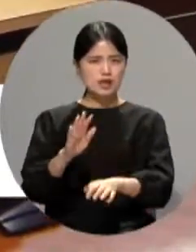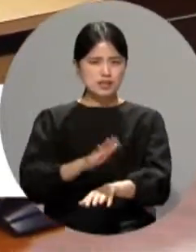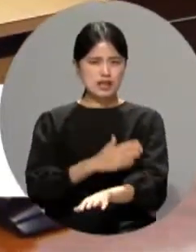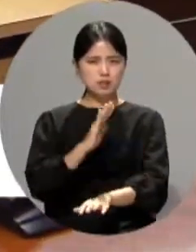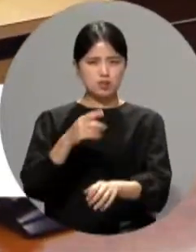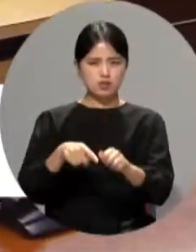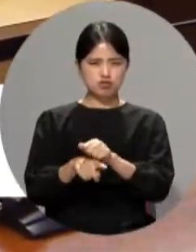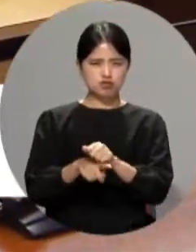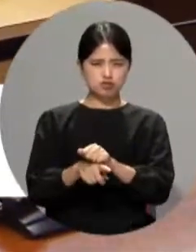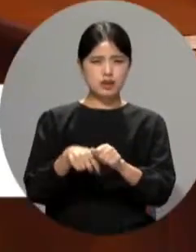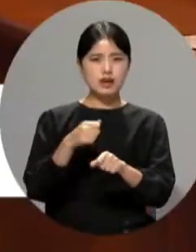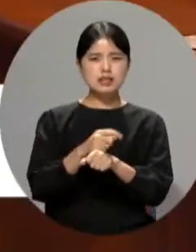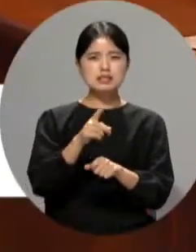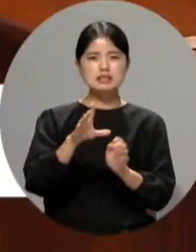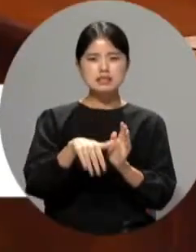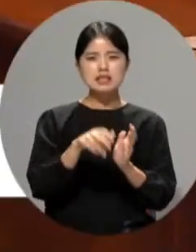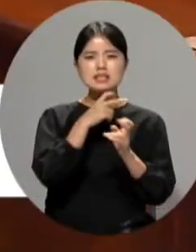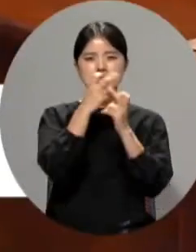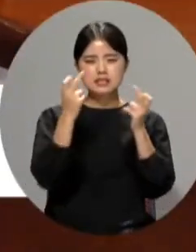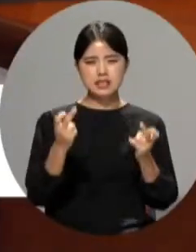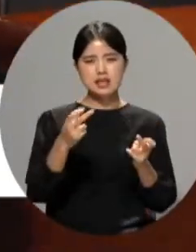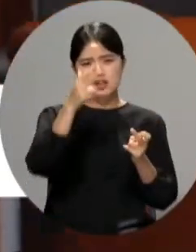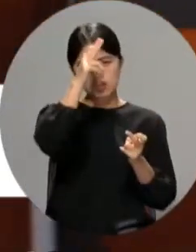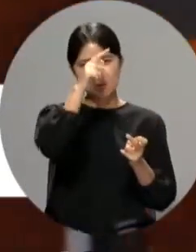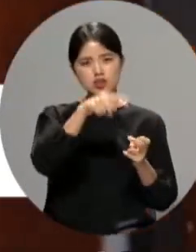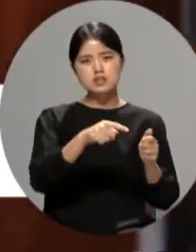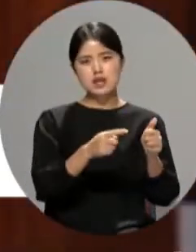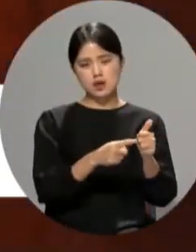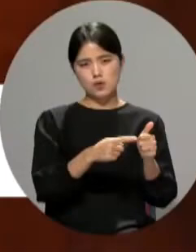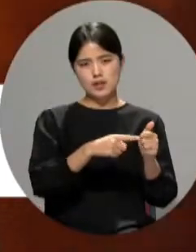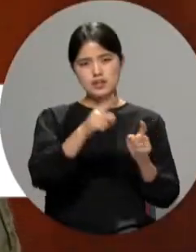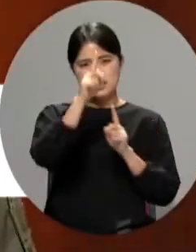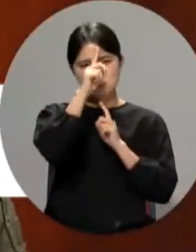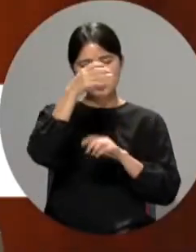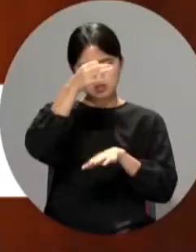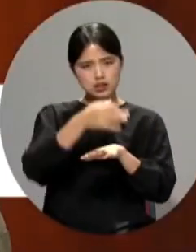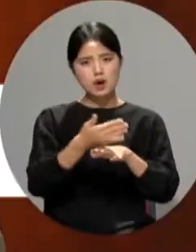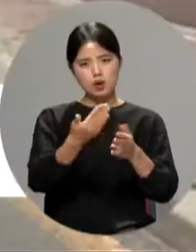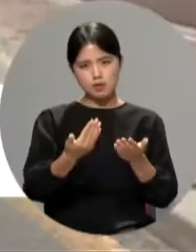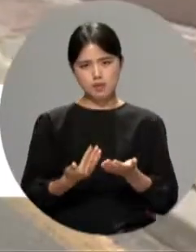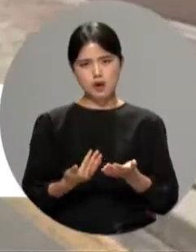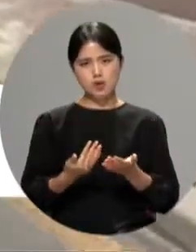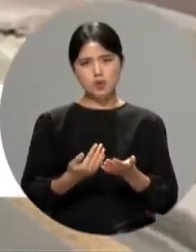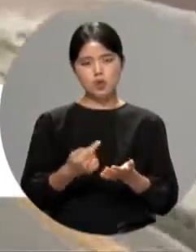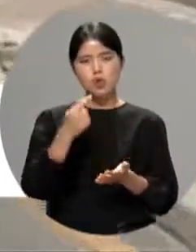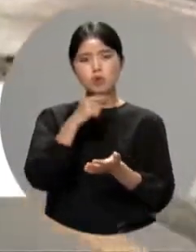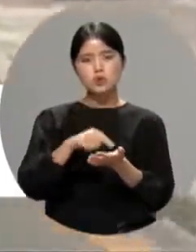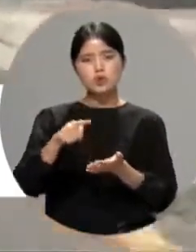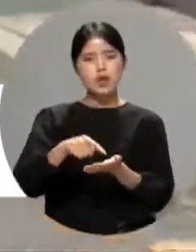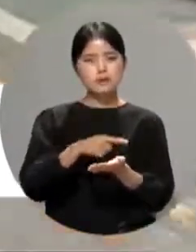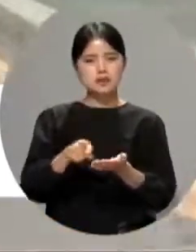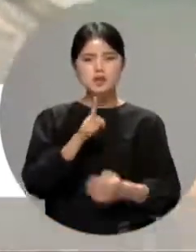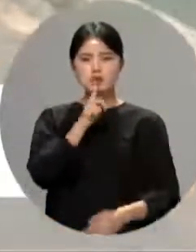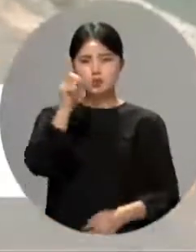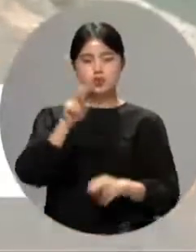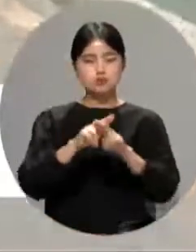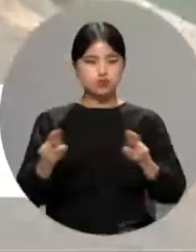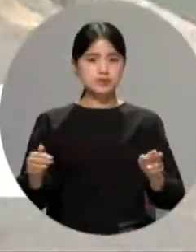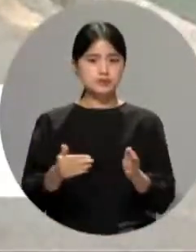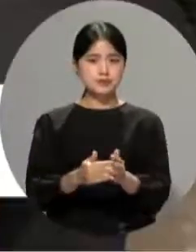수사를 한 당시 익산경찰서 소속 경찰관 이모 씨의 사과를 받고 손해배상 소송을